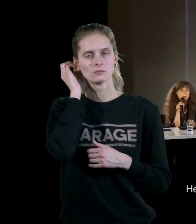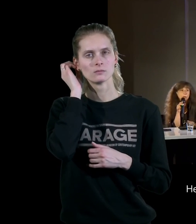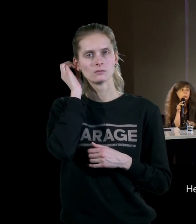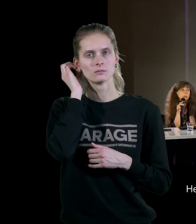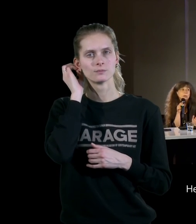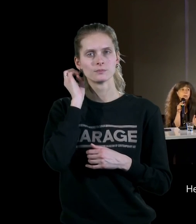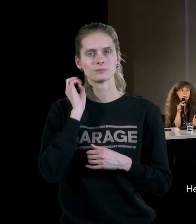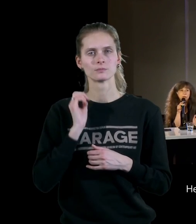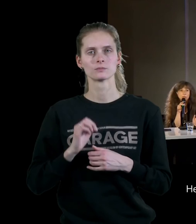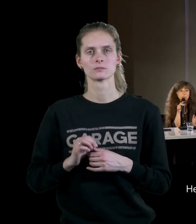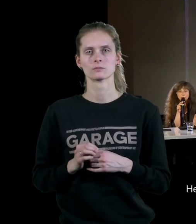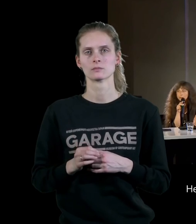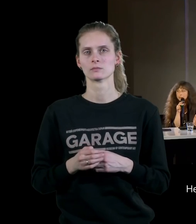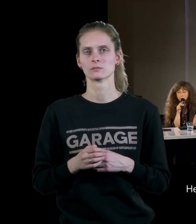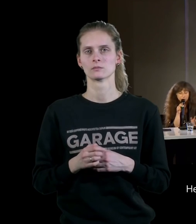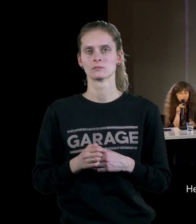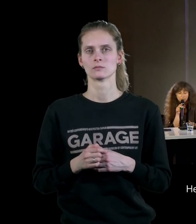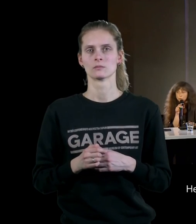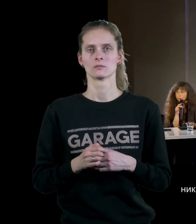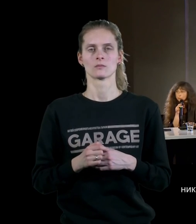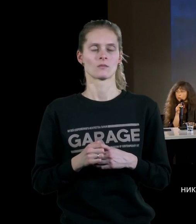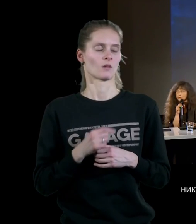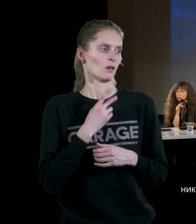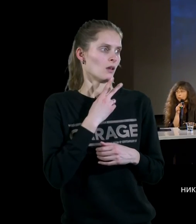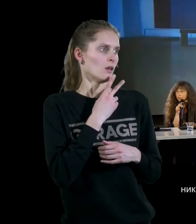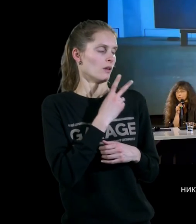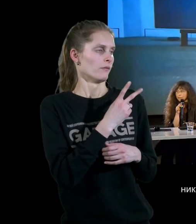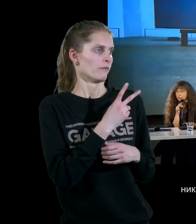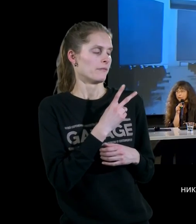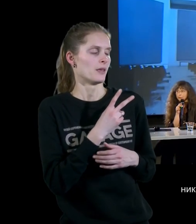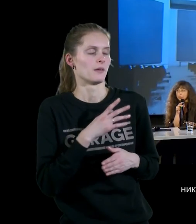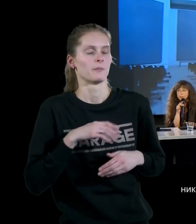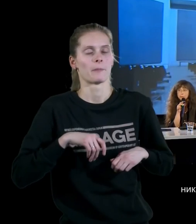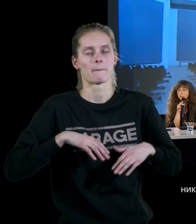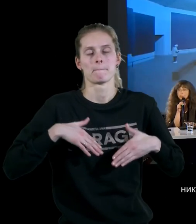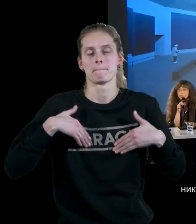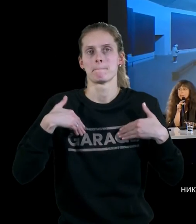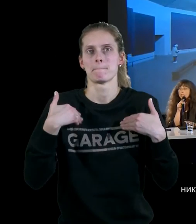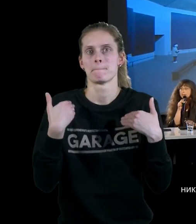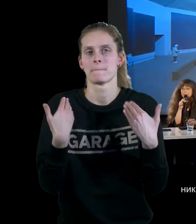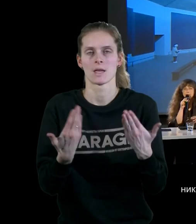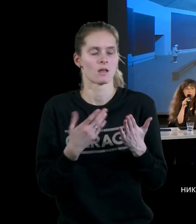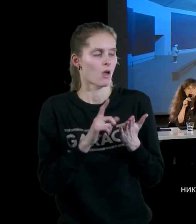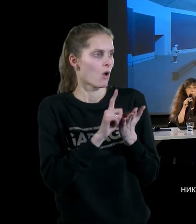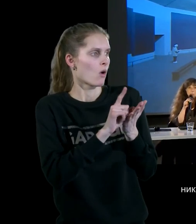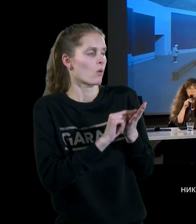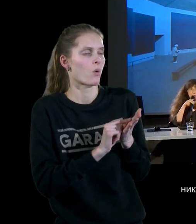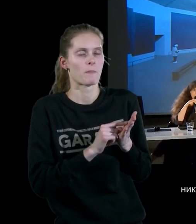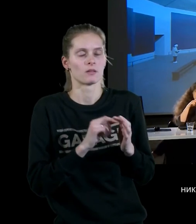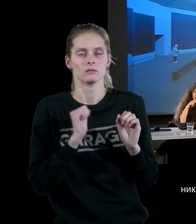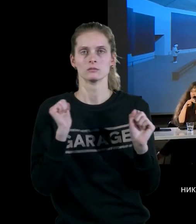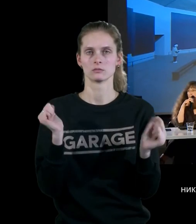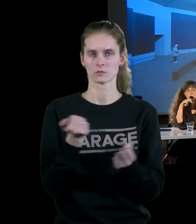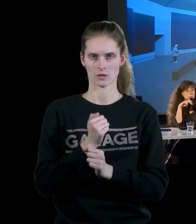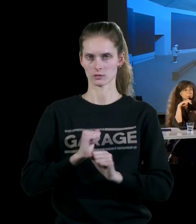Никакой репродукции, вот как выглядят эти картины вблизи, никакому репродуцированию они не поддаются абсолютно. И вот там